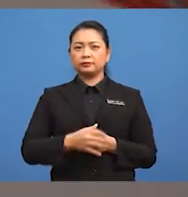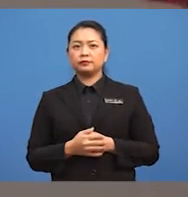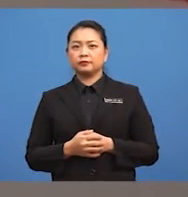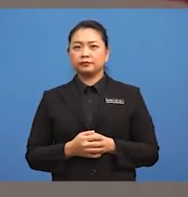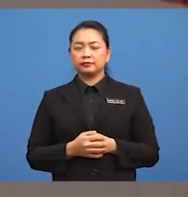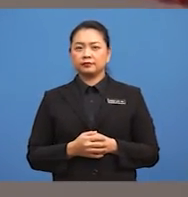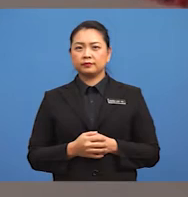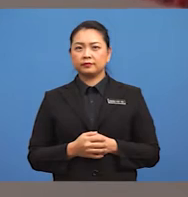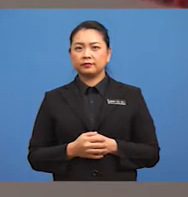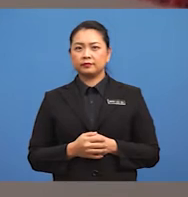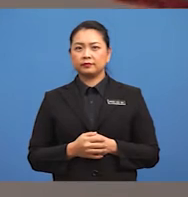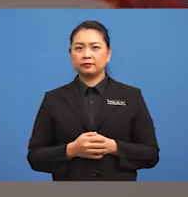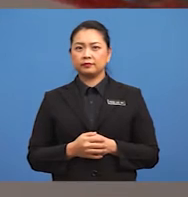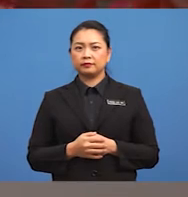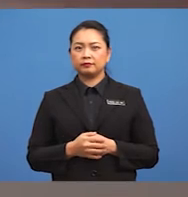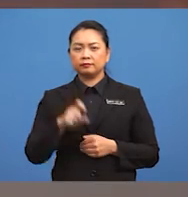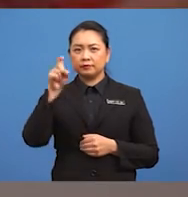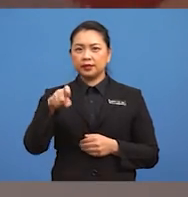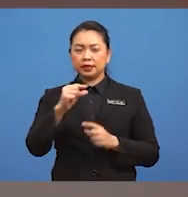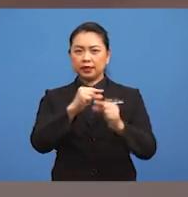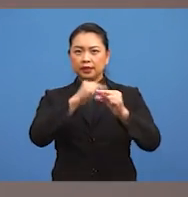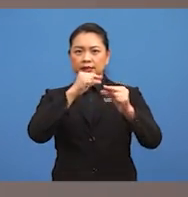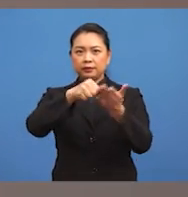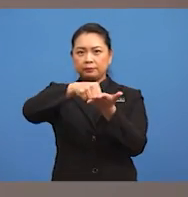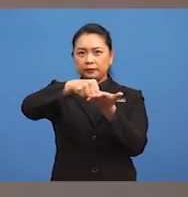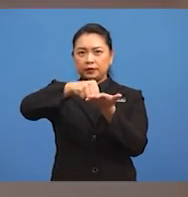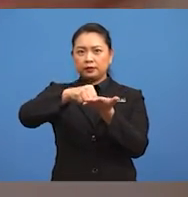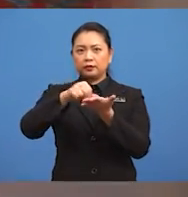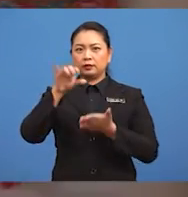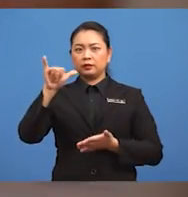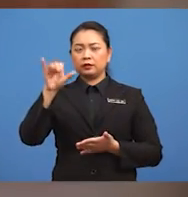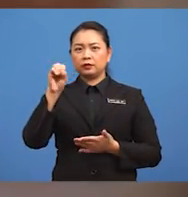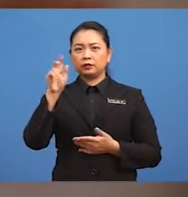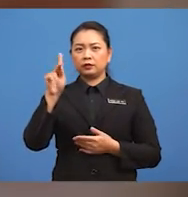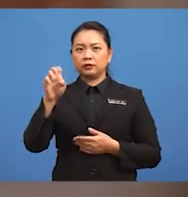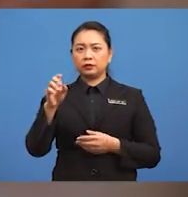Pastikan garisan pemadan yuk bertemu dengan garisan pemadan